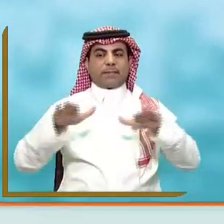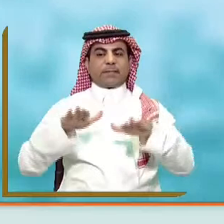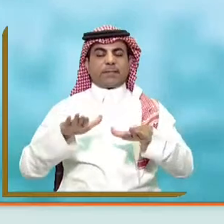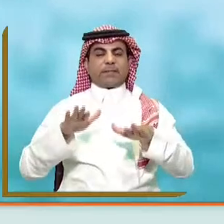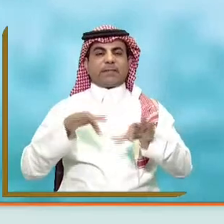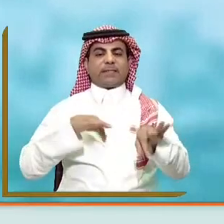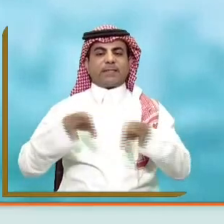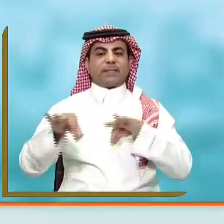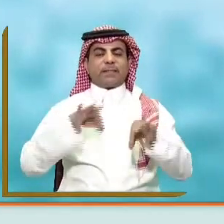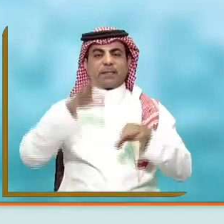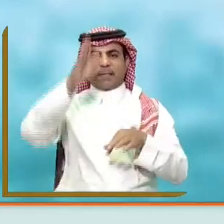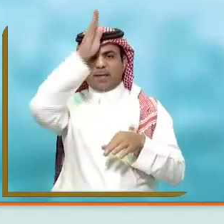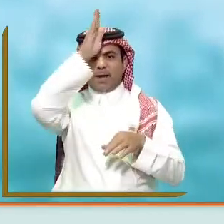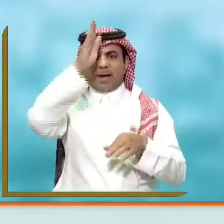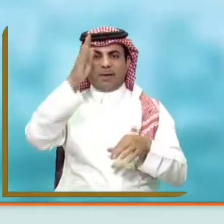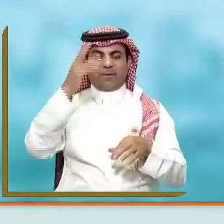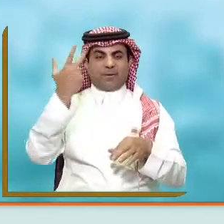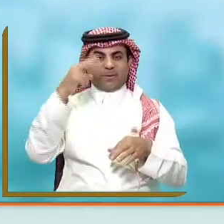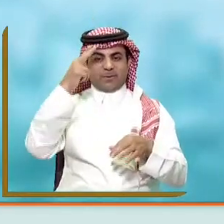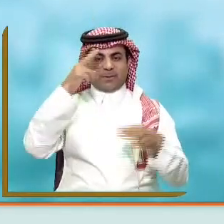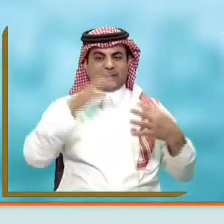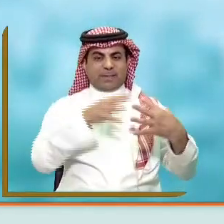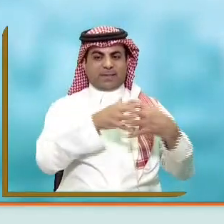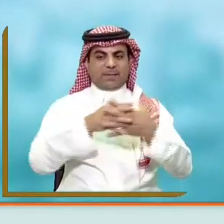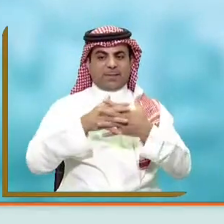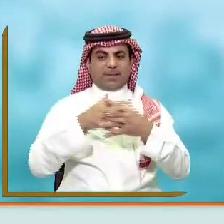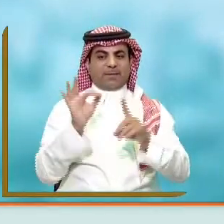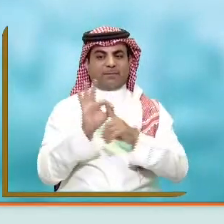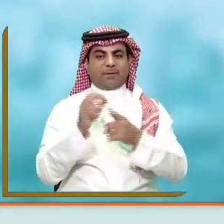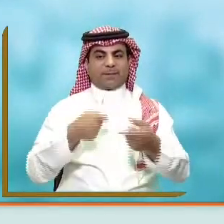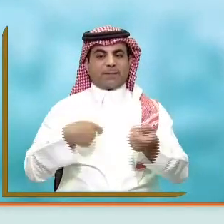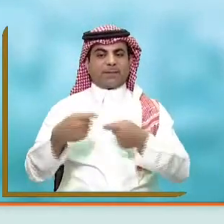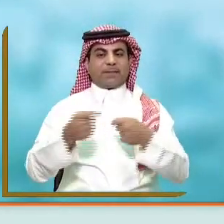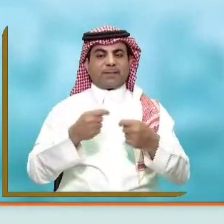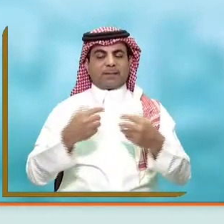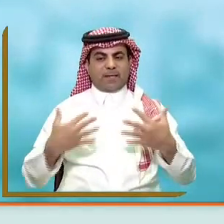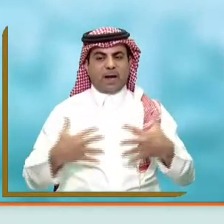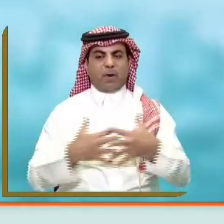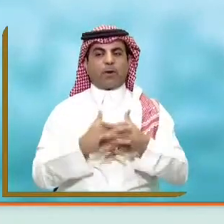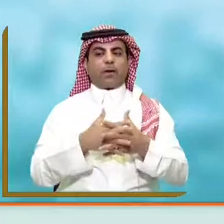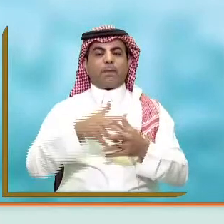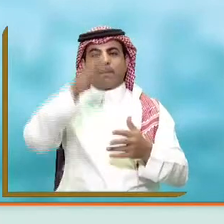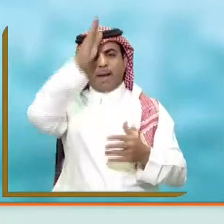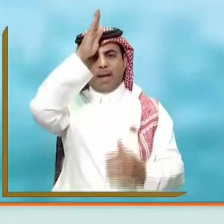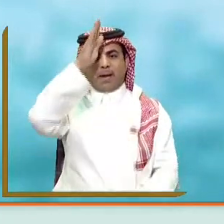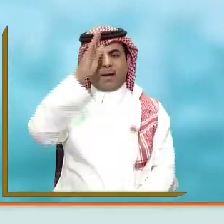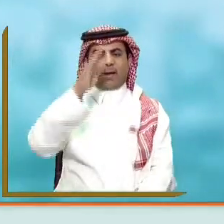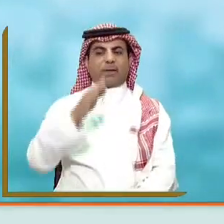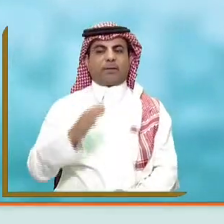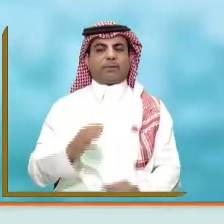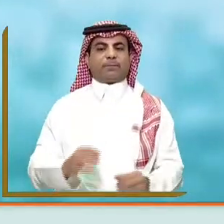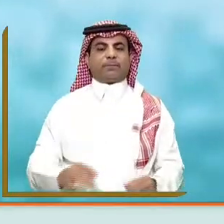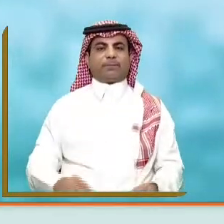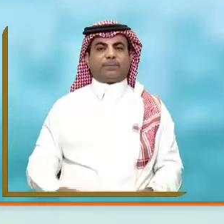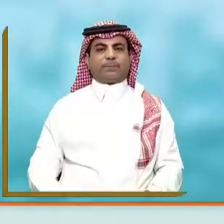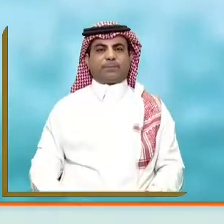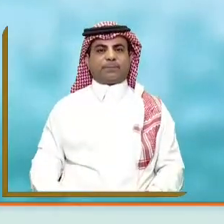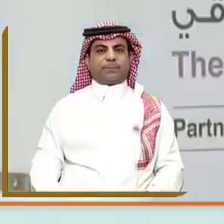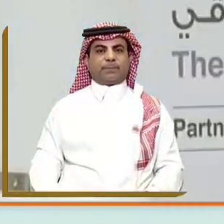التنسيق السعودي العراقي من أجل تعزيز فرص التبادل التجاري وفتح مجالات التعاون مع العراق الشقيق.